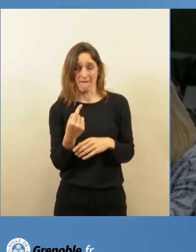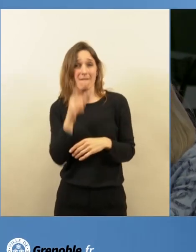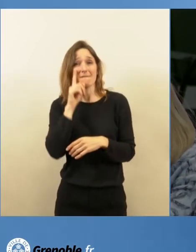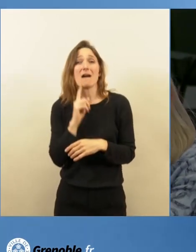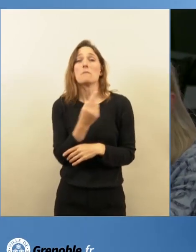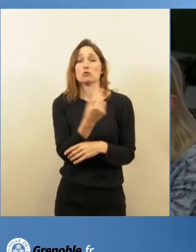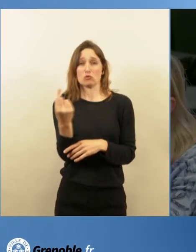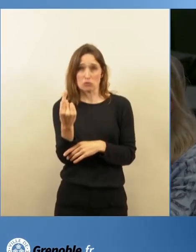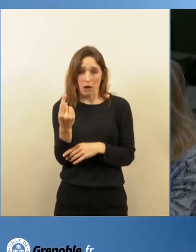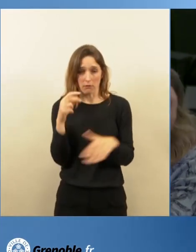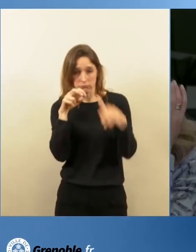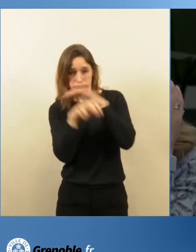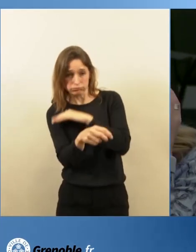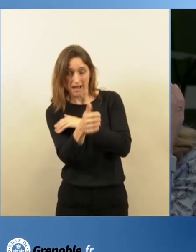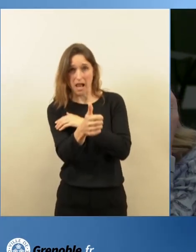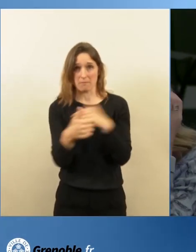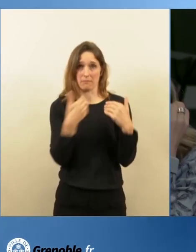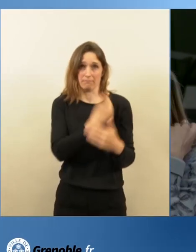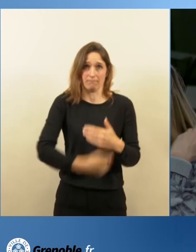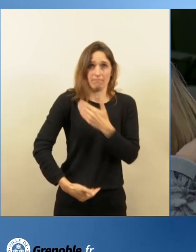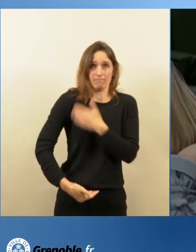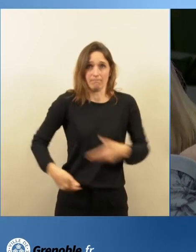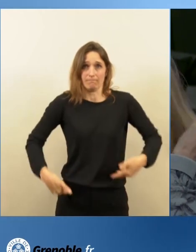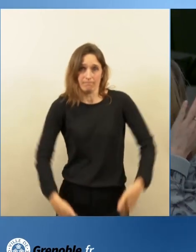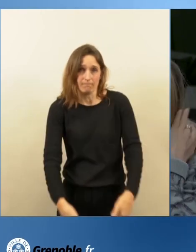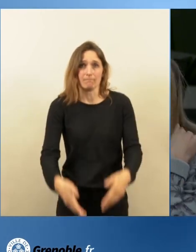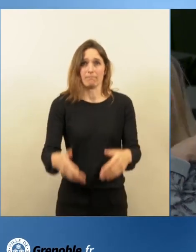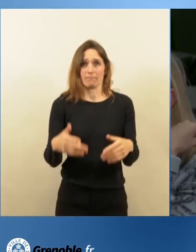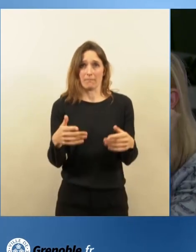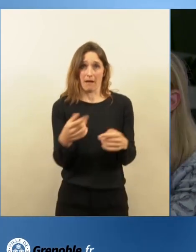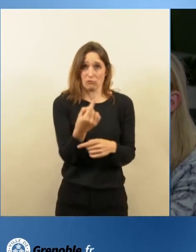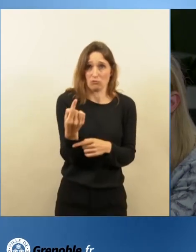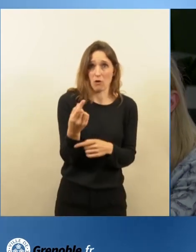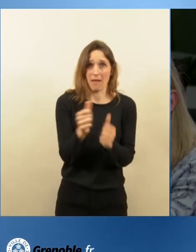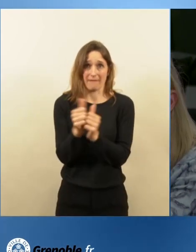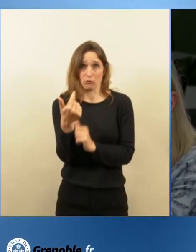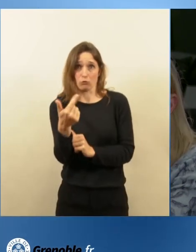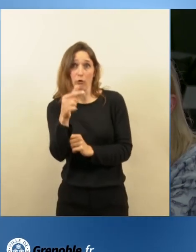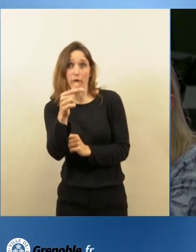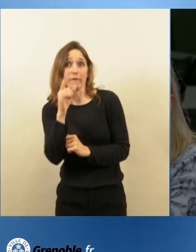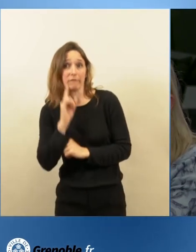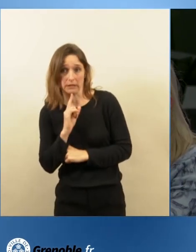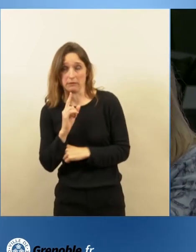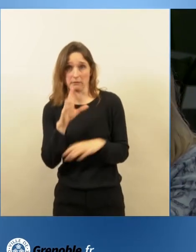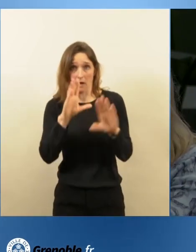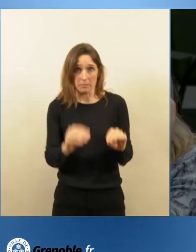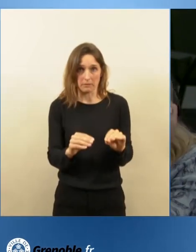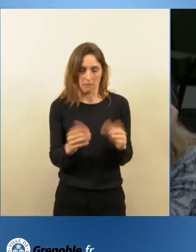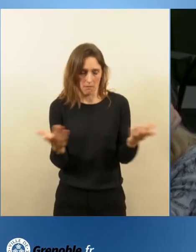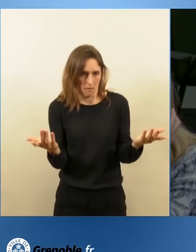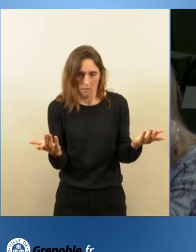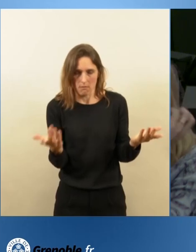ces deux filles je peux vous dire Monsieur l'arc humaniste que tout ça est une honte alors